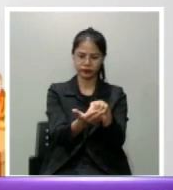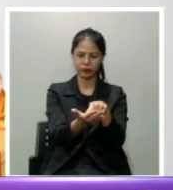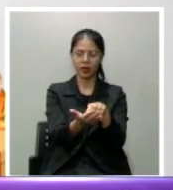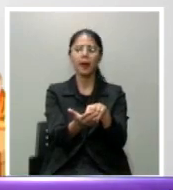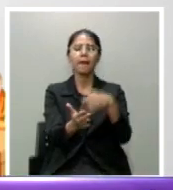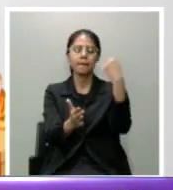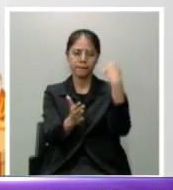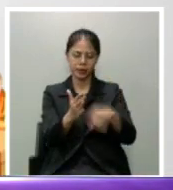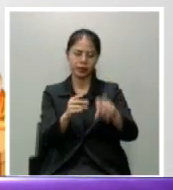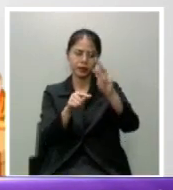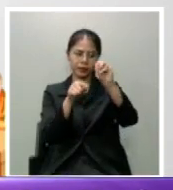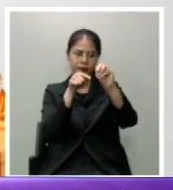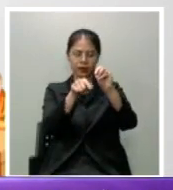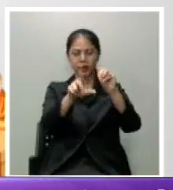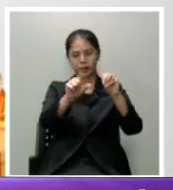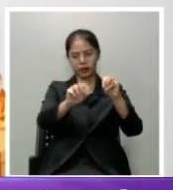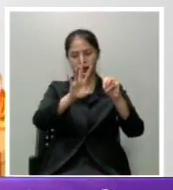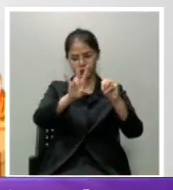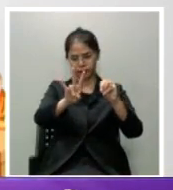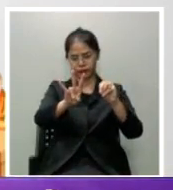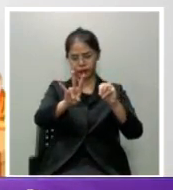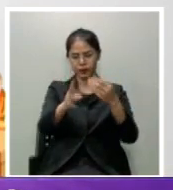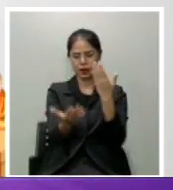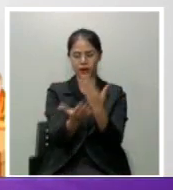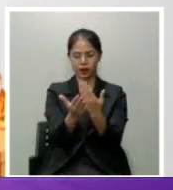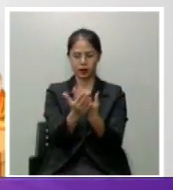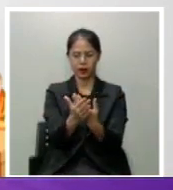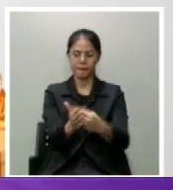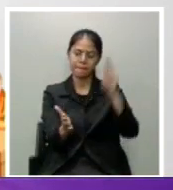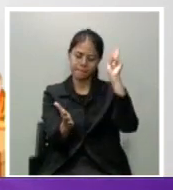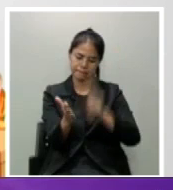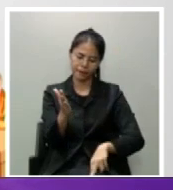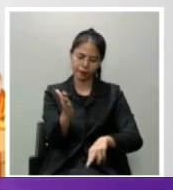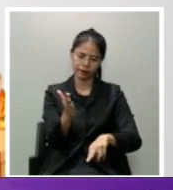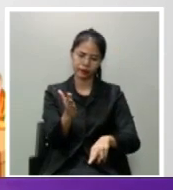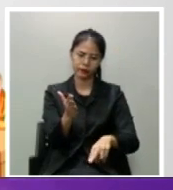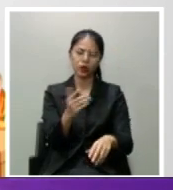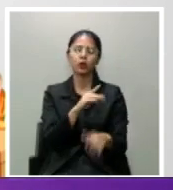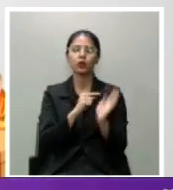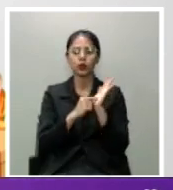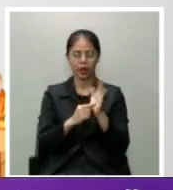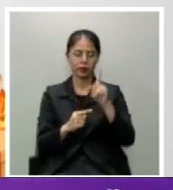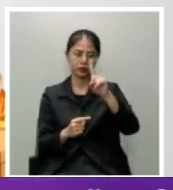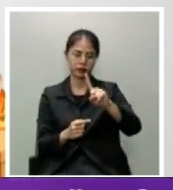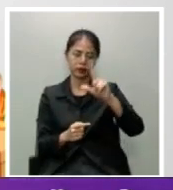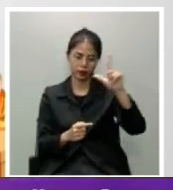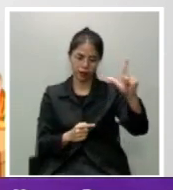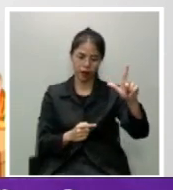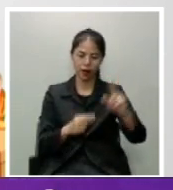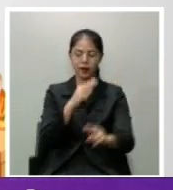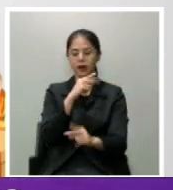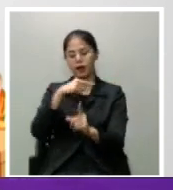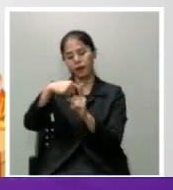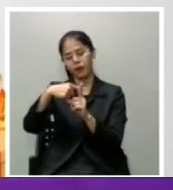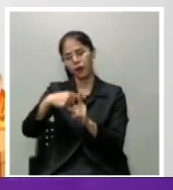ามมาตรา27เขาจะปรับเอาราคาเช่นสมมติ1ล้านบวกกับภ